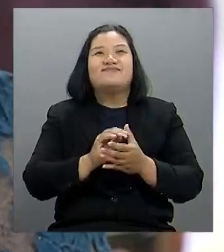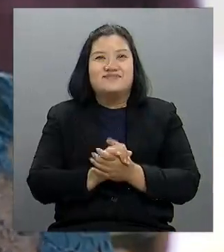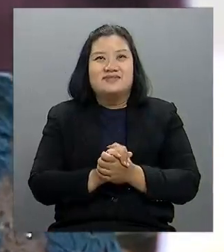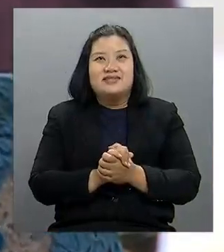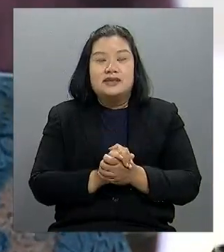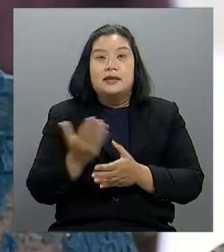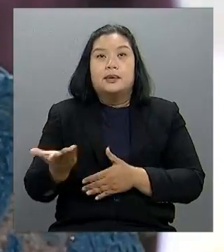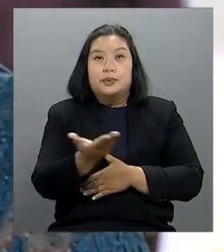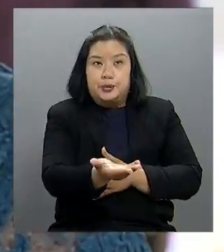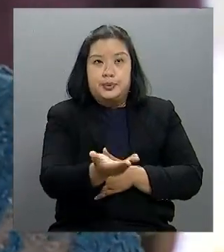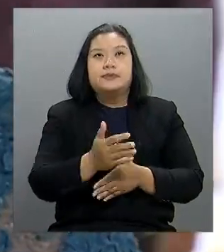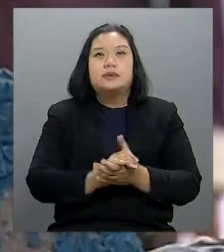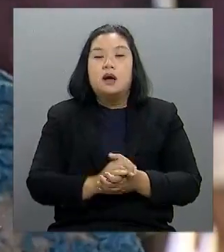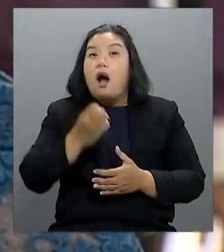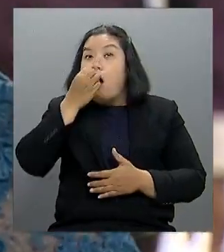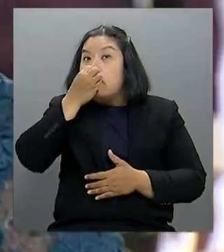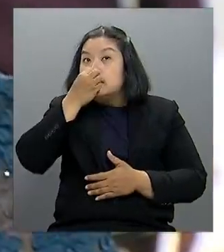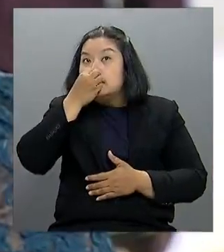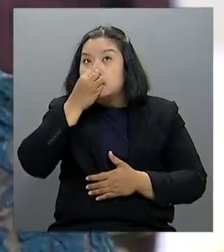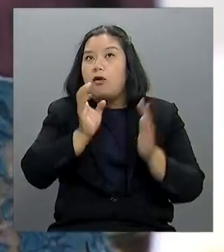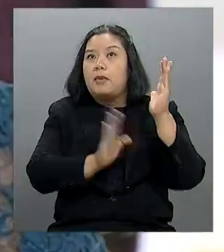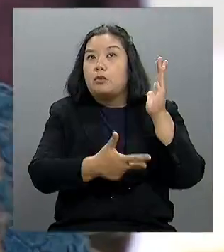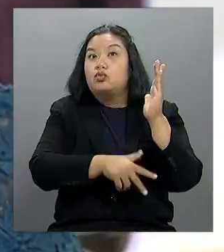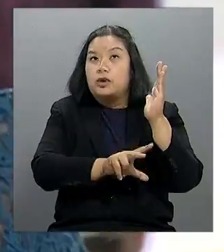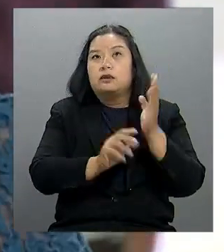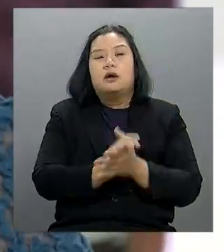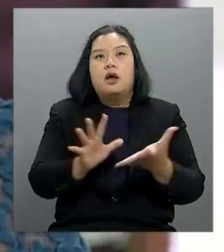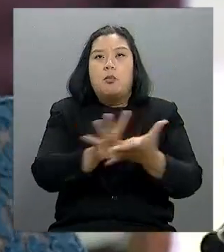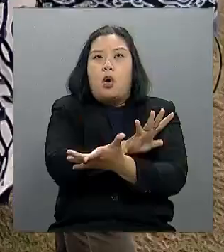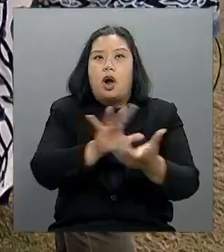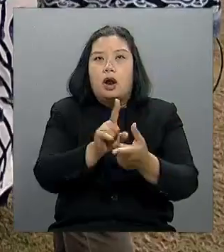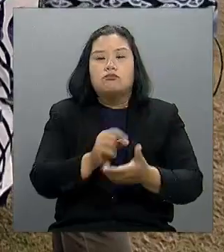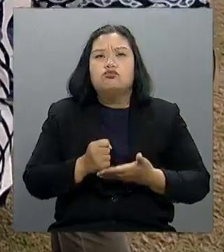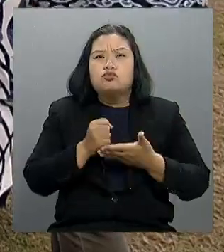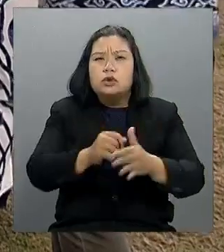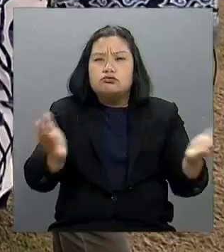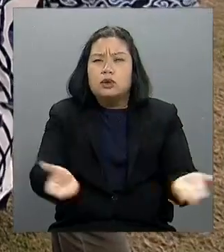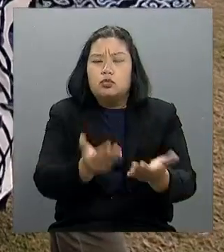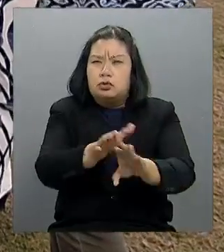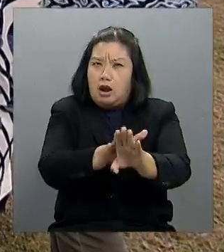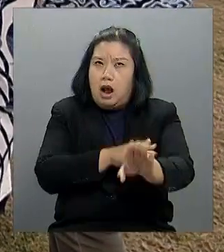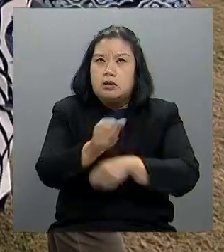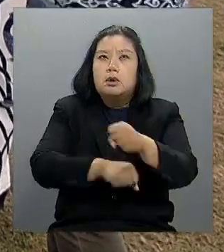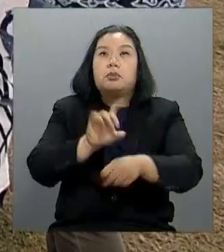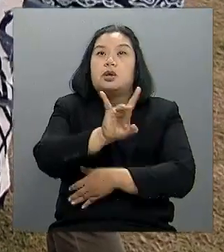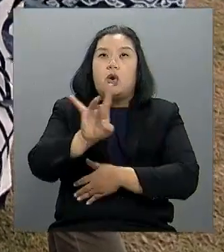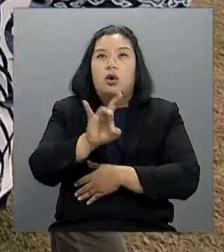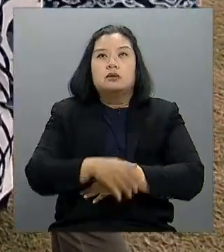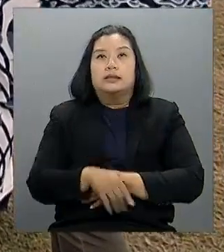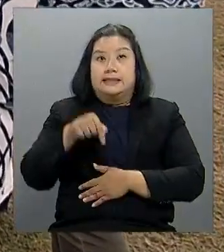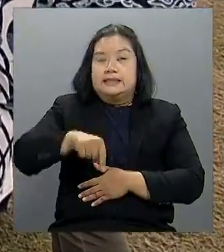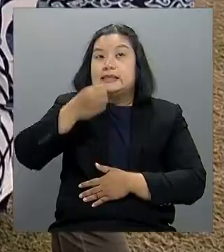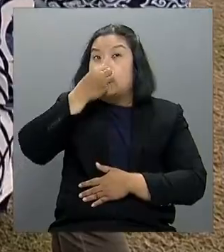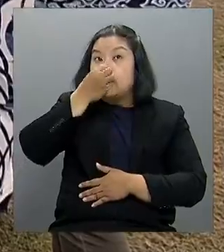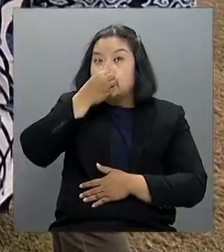ซึ่งอาหารภูเก็ตอะค่ะมันเป็นวัฒนธรรมที่เราส่งผ่านเป็นร้อยปีฉะนั้นอาหารของภูเก็ตอะมีเรื่องรา